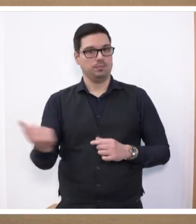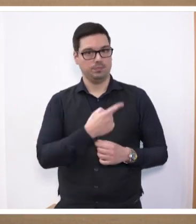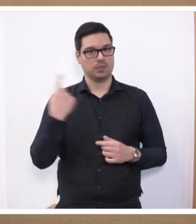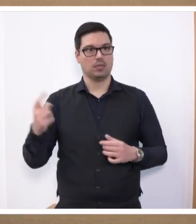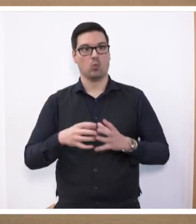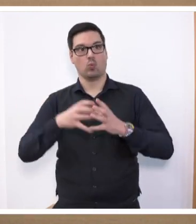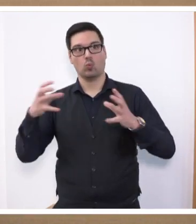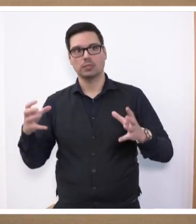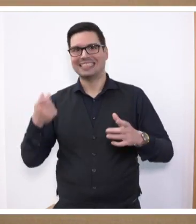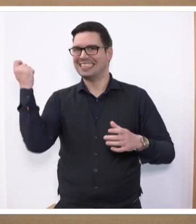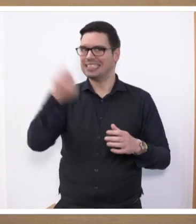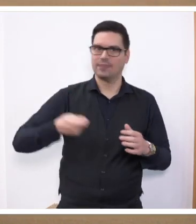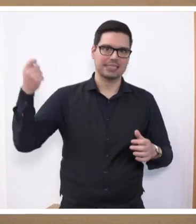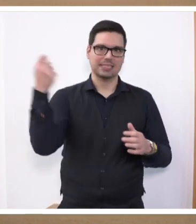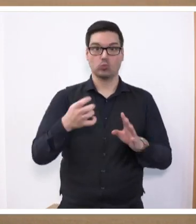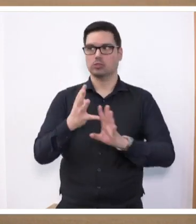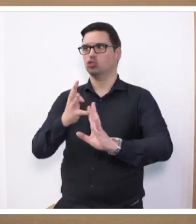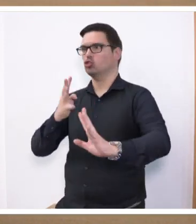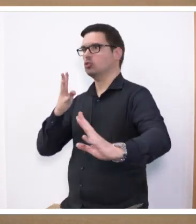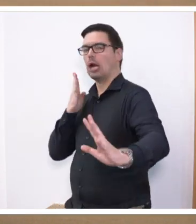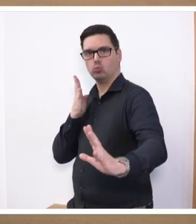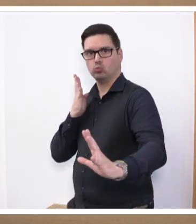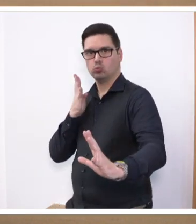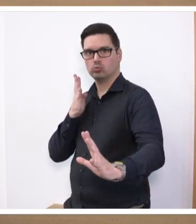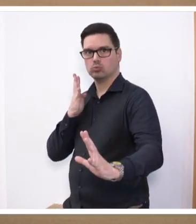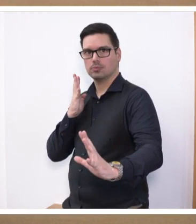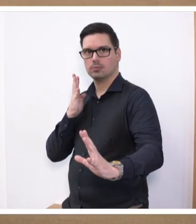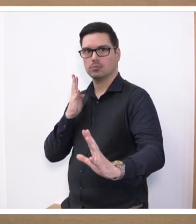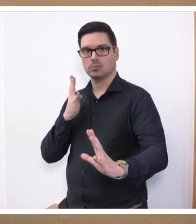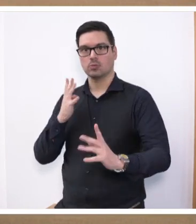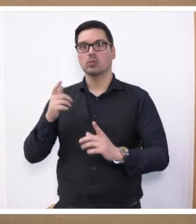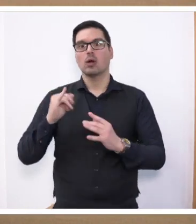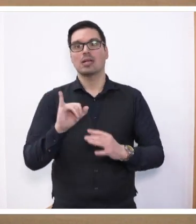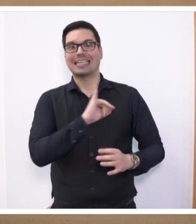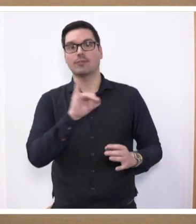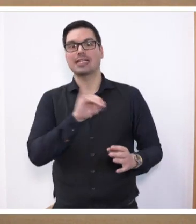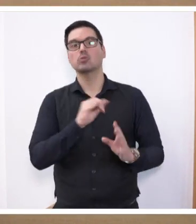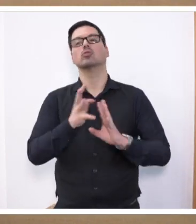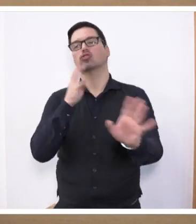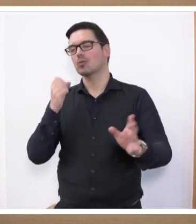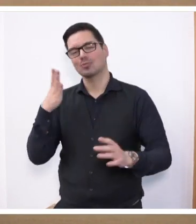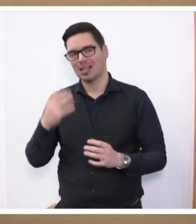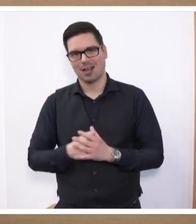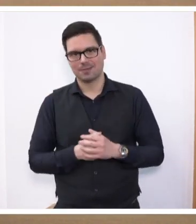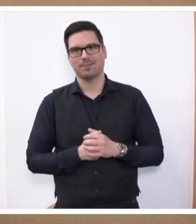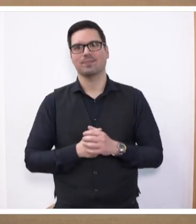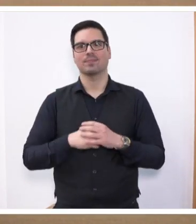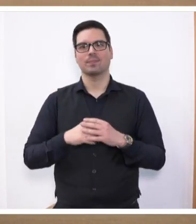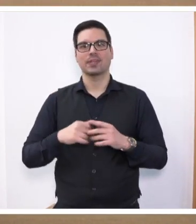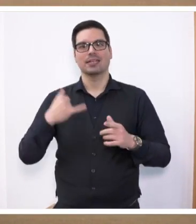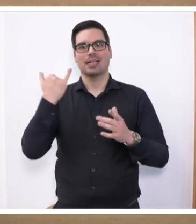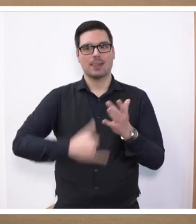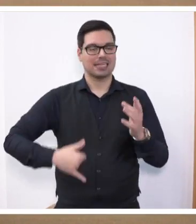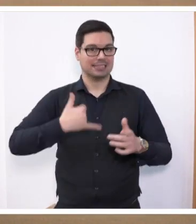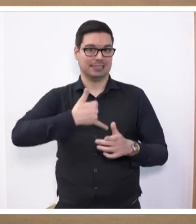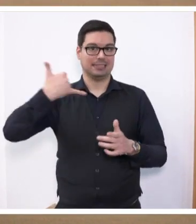riesigen Investitionsstau und natürlich auch einen Innovationsstau in unseren Schulen. Der hat sich in den letzten Jahren